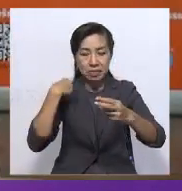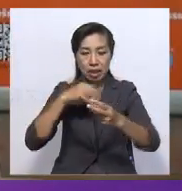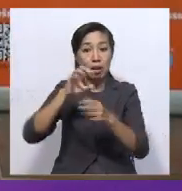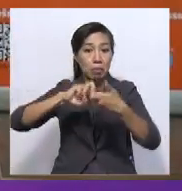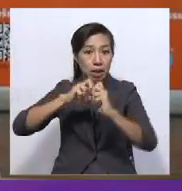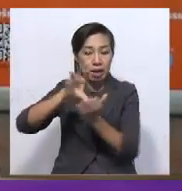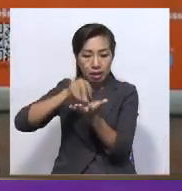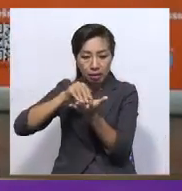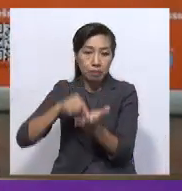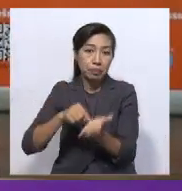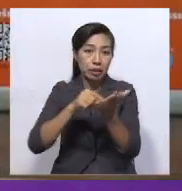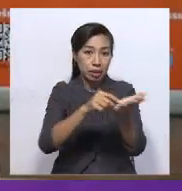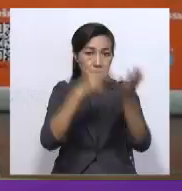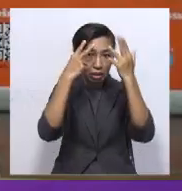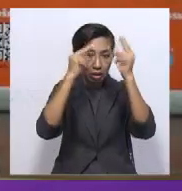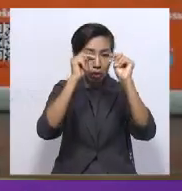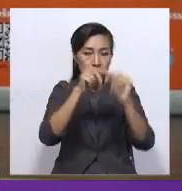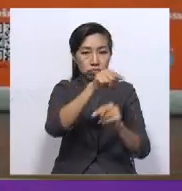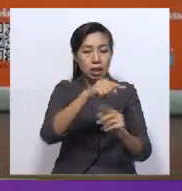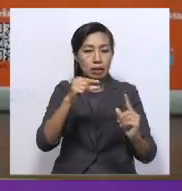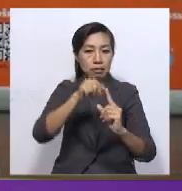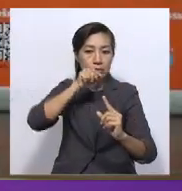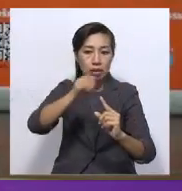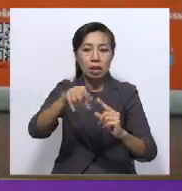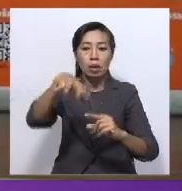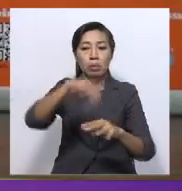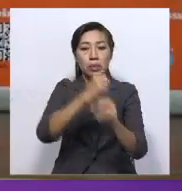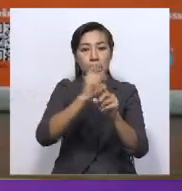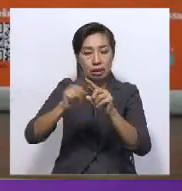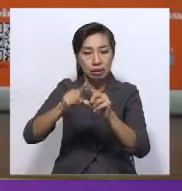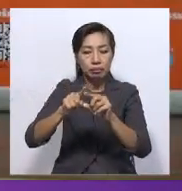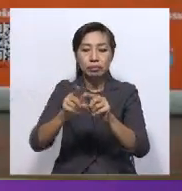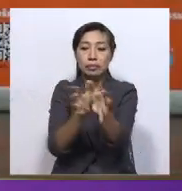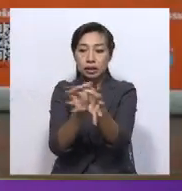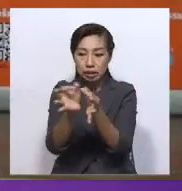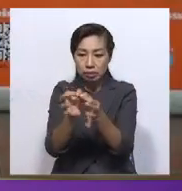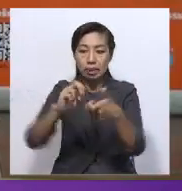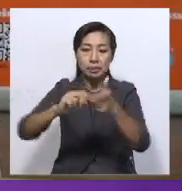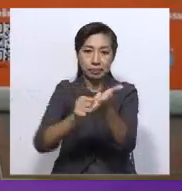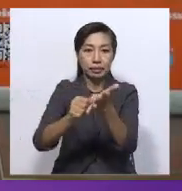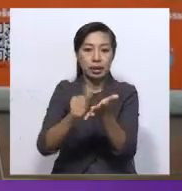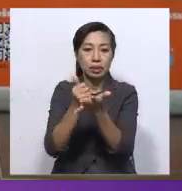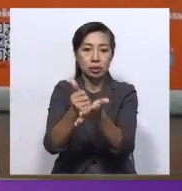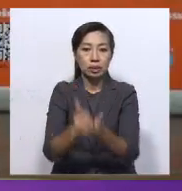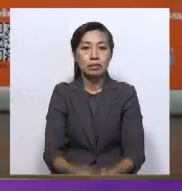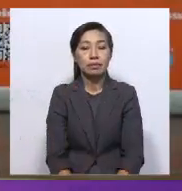มปัญหาทั้งหมดเสนอท่านนายกรัฐมนตรีนะครับเพื่อสั่งการให้หน่วยงานที่เกี่ยวข้องลงมาทำความเข้าใจลงมาแก้ปัญหากับชาวบ้านครับ